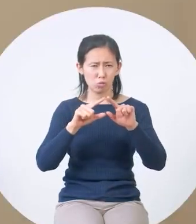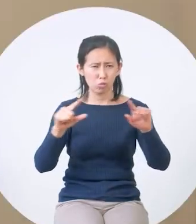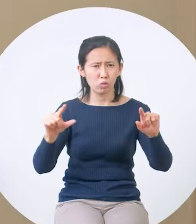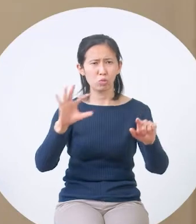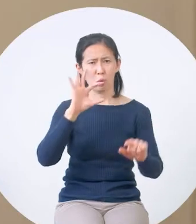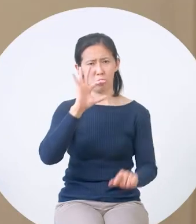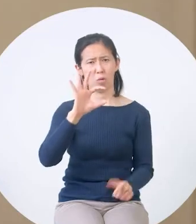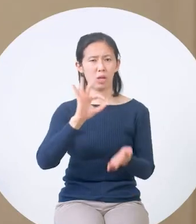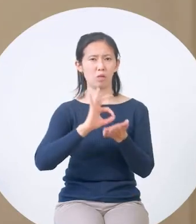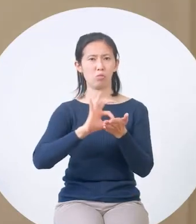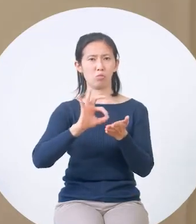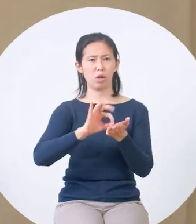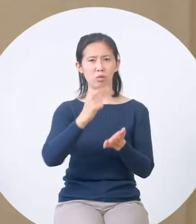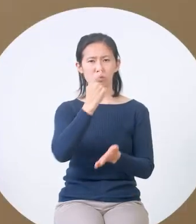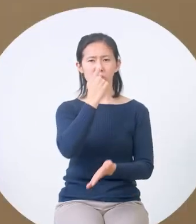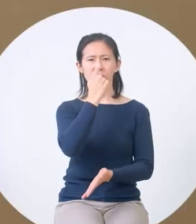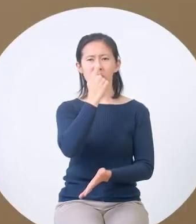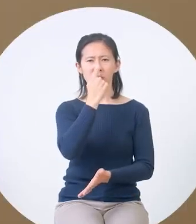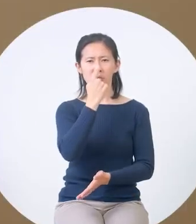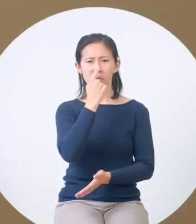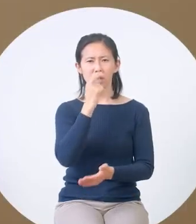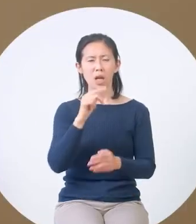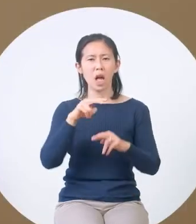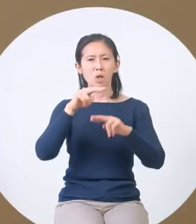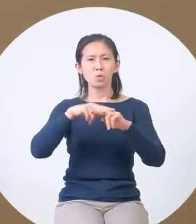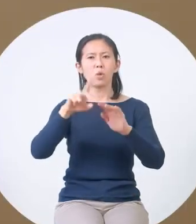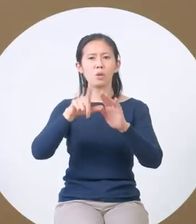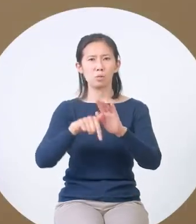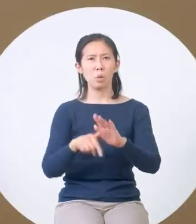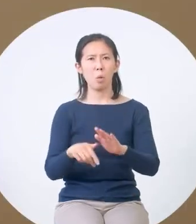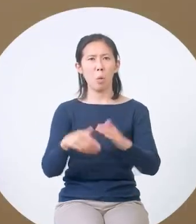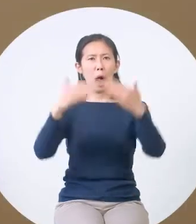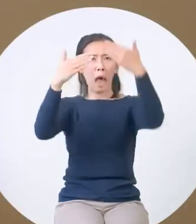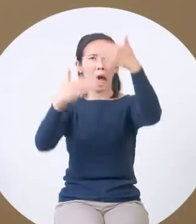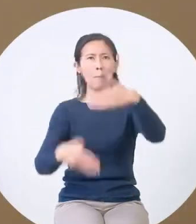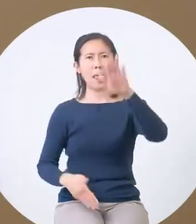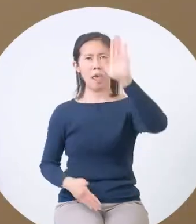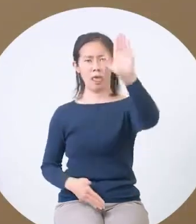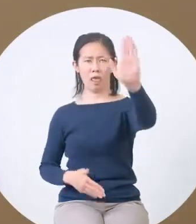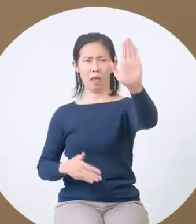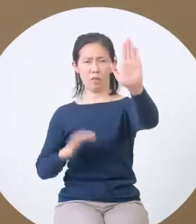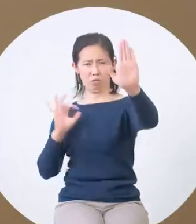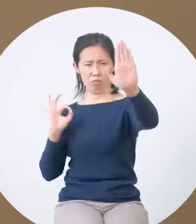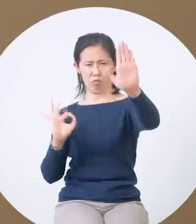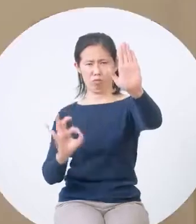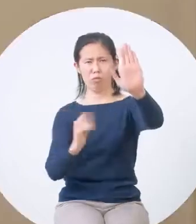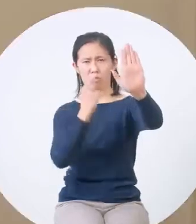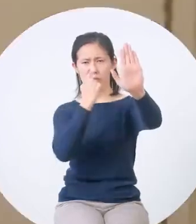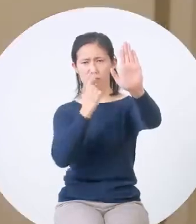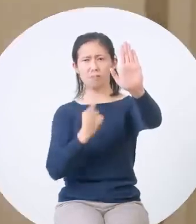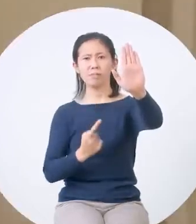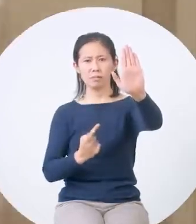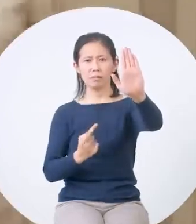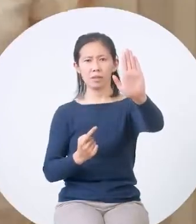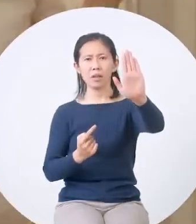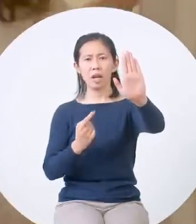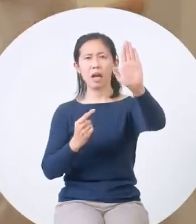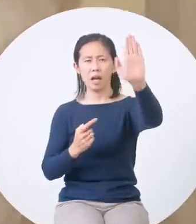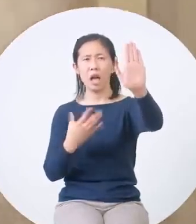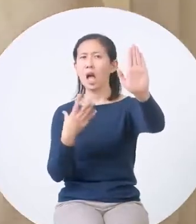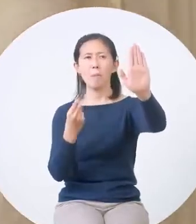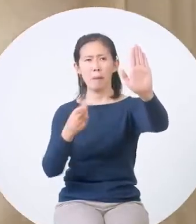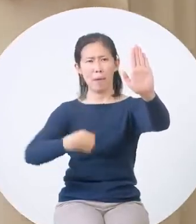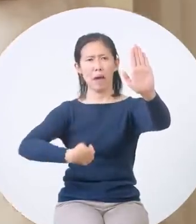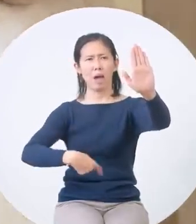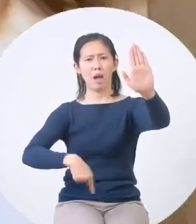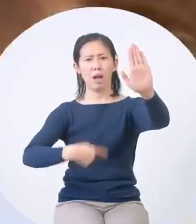通のトイレを使うんですけど、座ると手を伸ばして壁を触るんです。ドアを触る、ドアを触ったまま用を足す。な